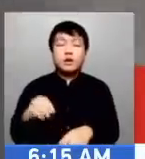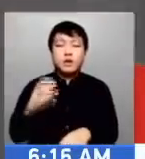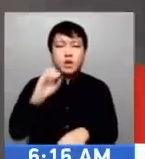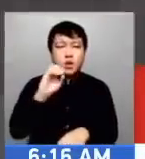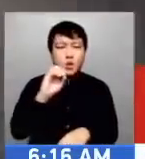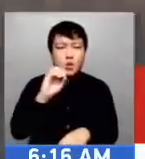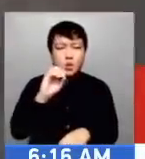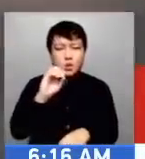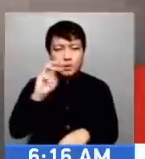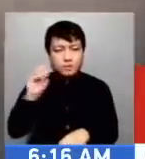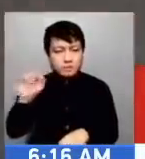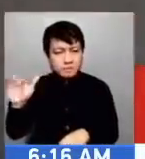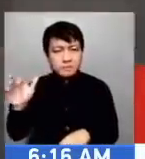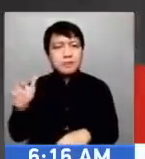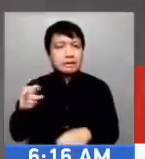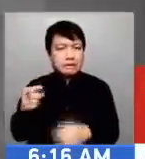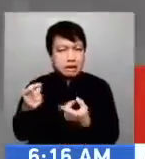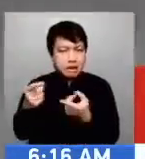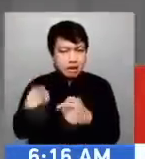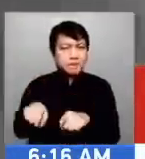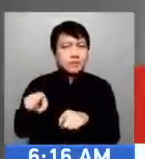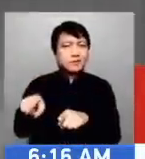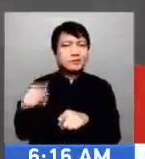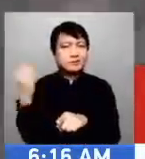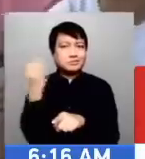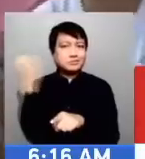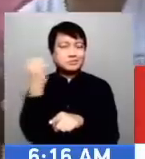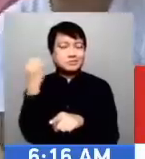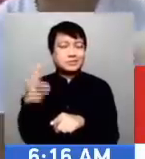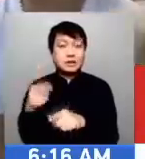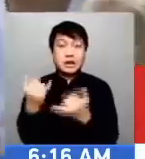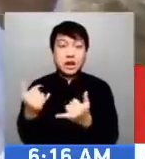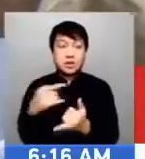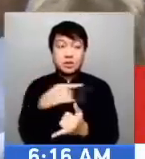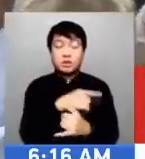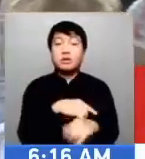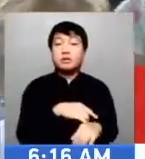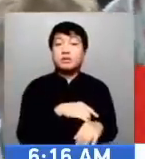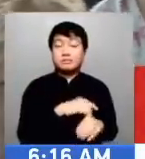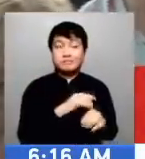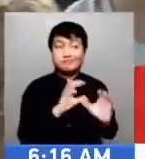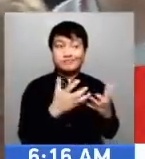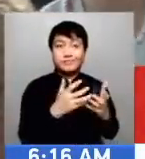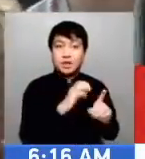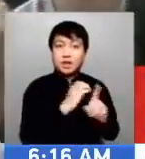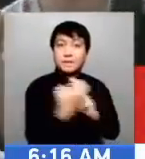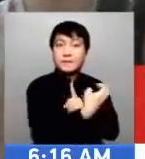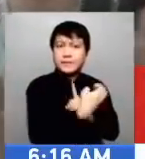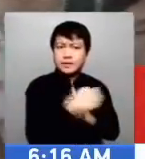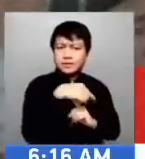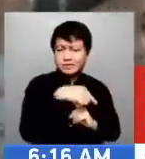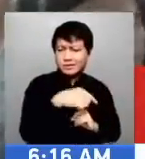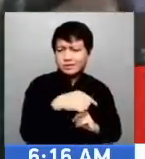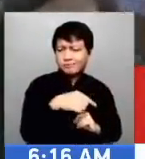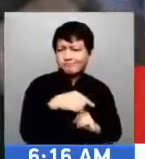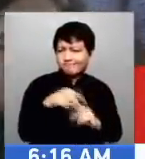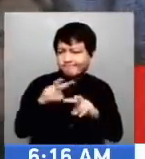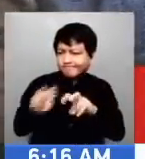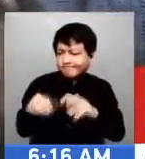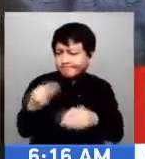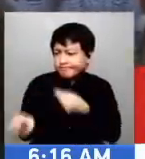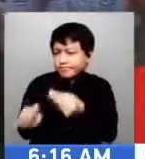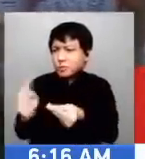calamity. Kukonsultahin daw ang Department of Environment and Natural Resources kung anong klaseng trabaho ang pwedeng ibigay sa mga apektadong